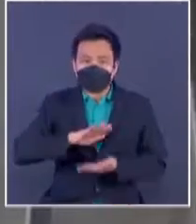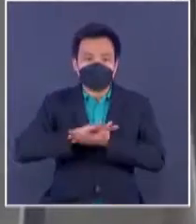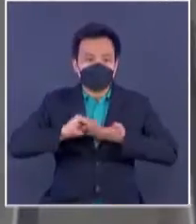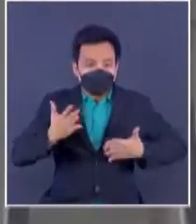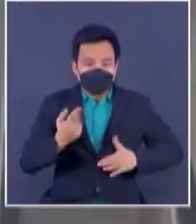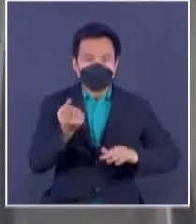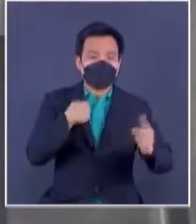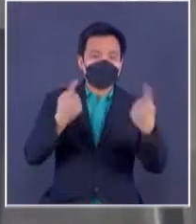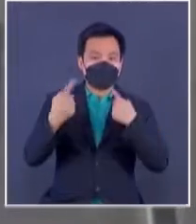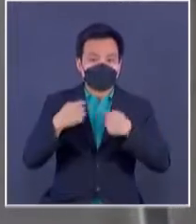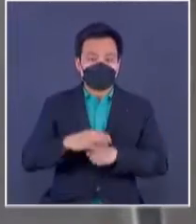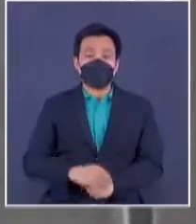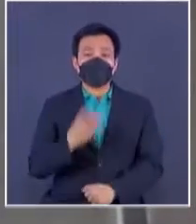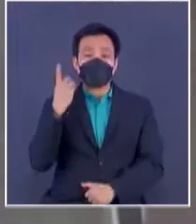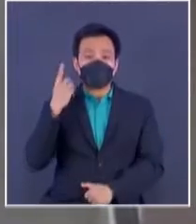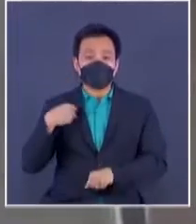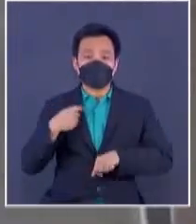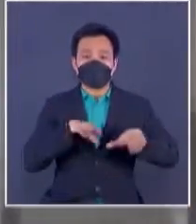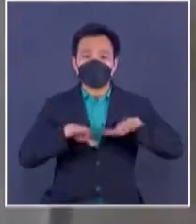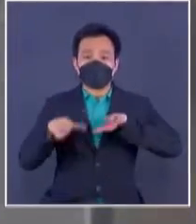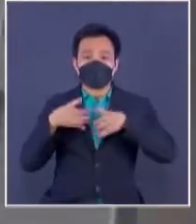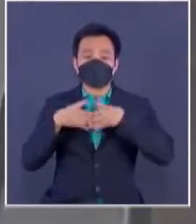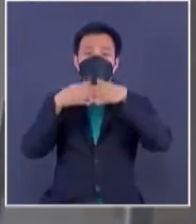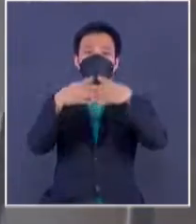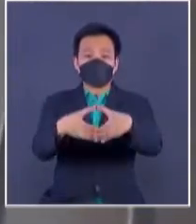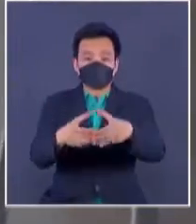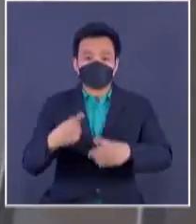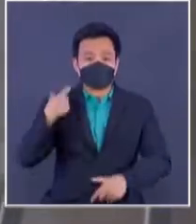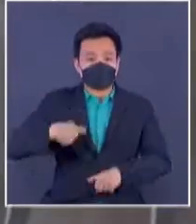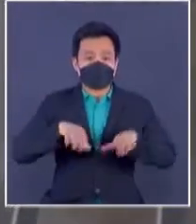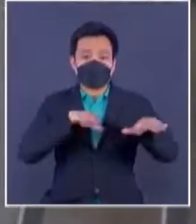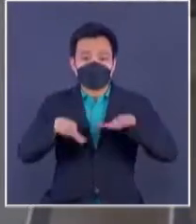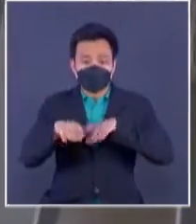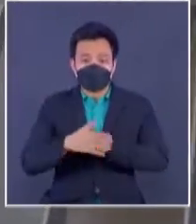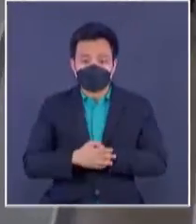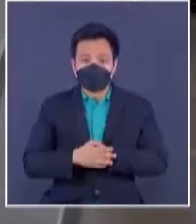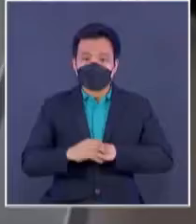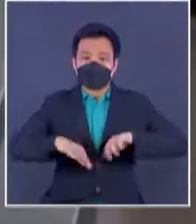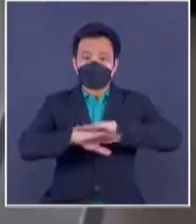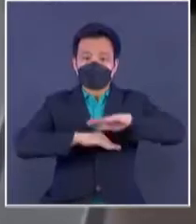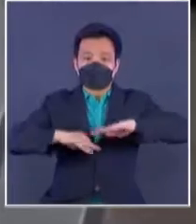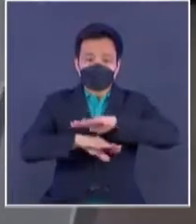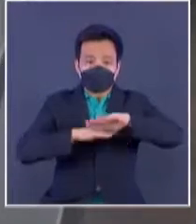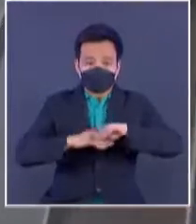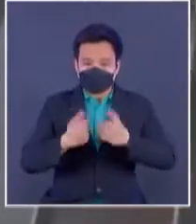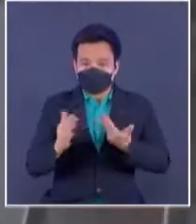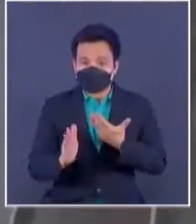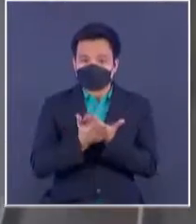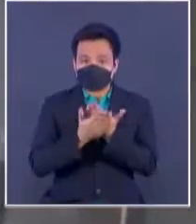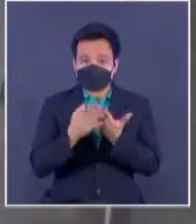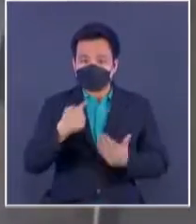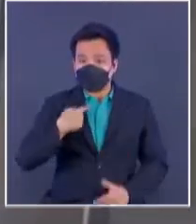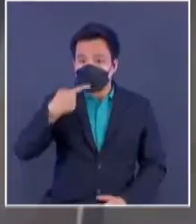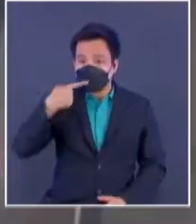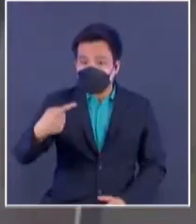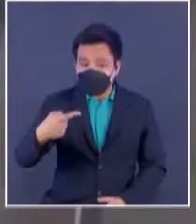าสุดค่ะเมื่อวานนี้โฟกัสพร้อมกับทนายตั้มสิทธาเบี้ยบังเกิดนะคะนำเอกสารหลักฐานมายื่นฟ้องต่อศาลอาญารัชดาภิเษกเ